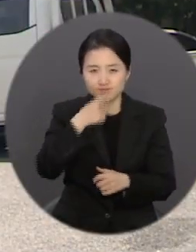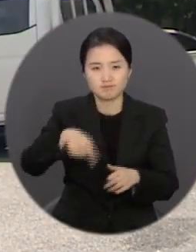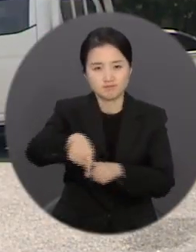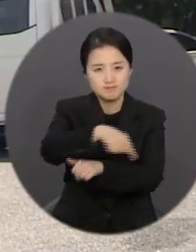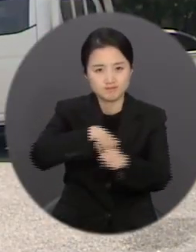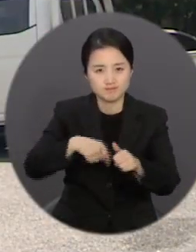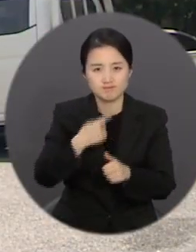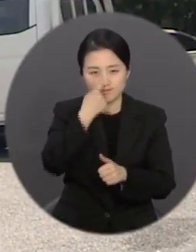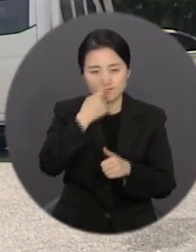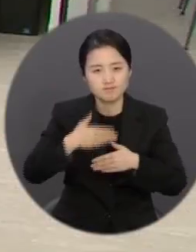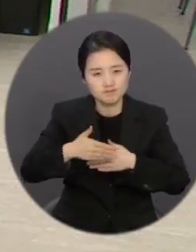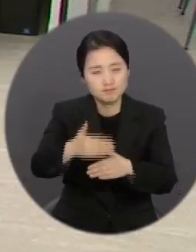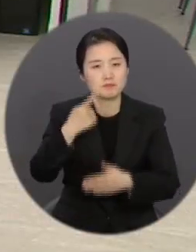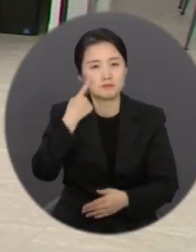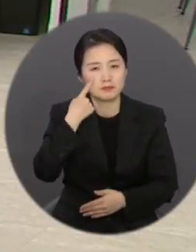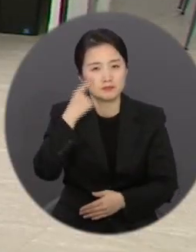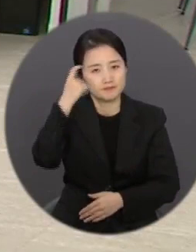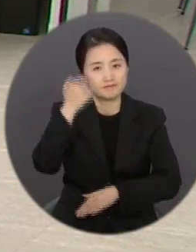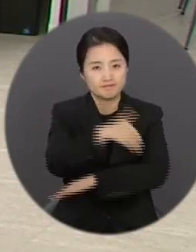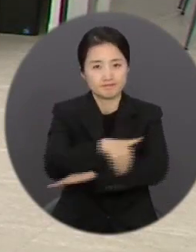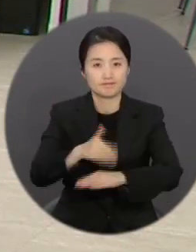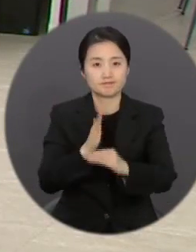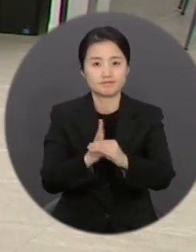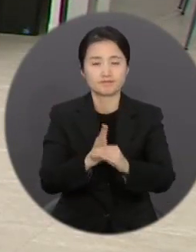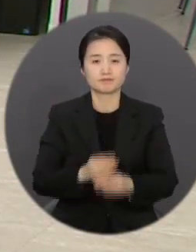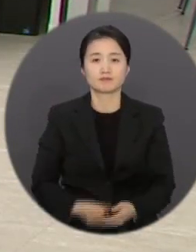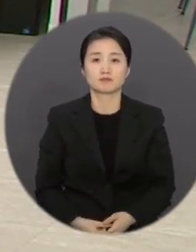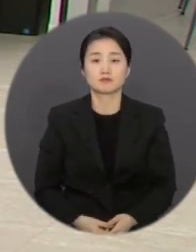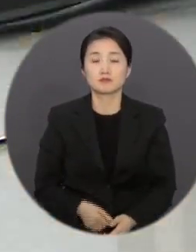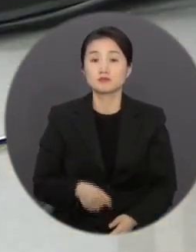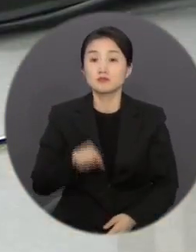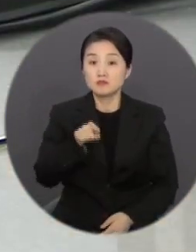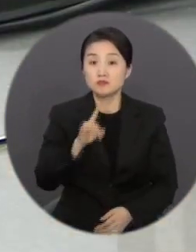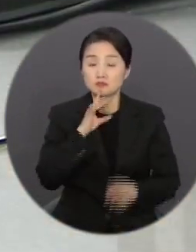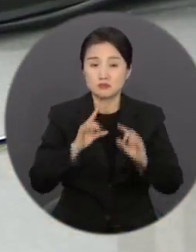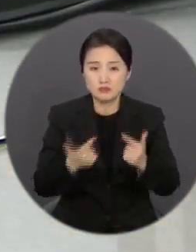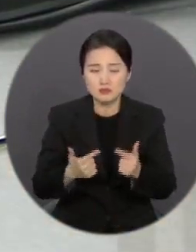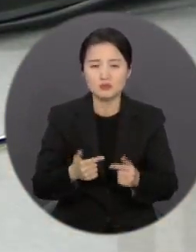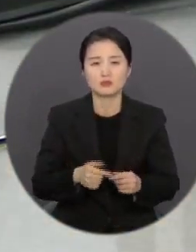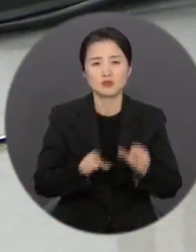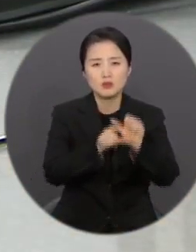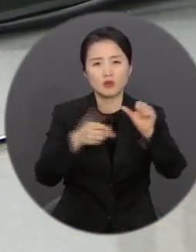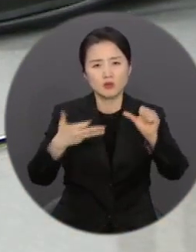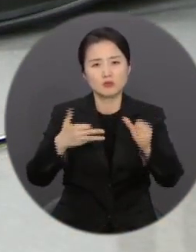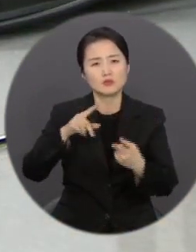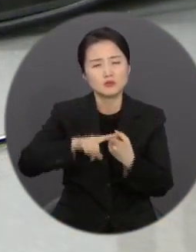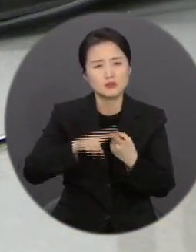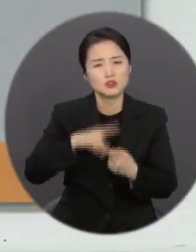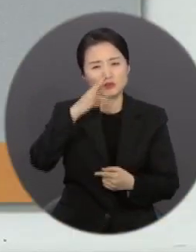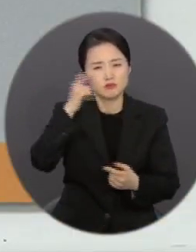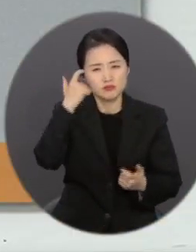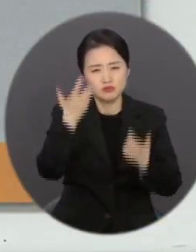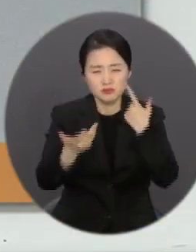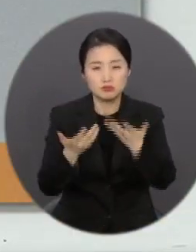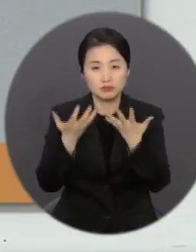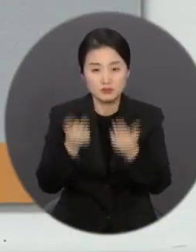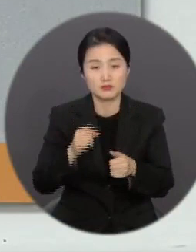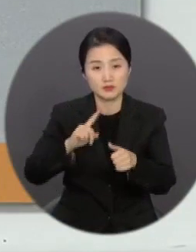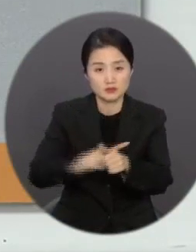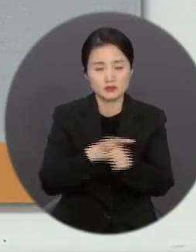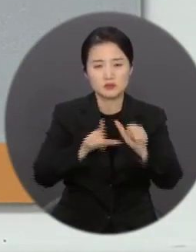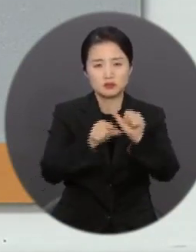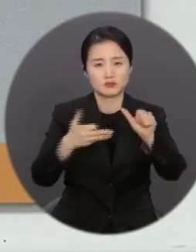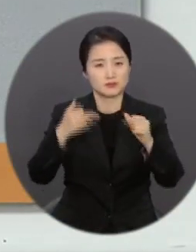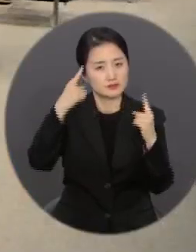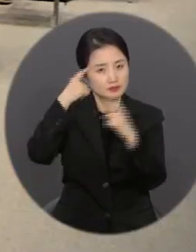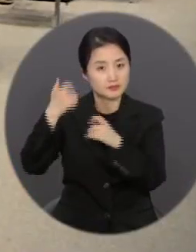광주에서 민주화 운동 경험을 얻으려는 국제 활동가들의 문의가 많아지자 5.18 기념재단은 별도의 조직을 만들어 이들을 돕고